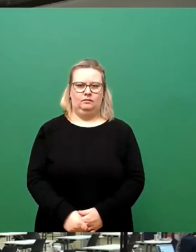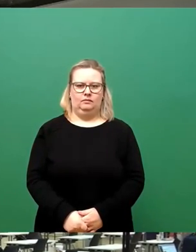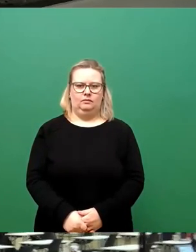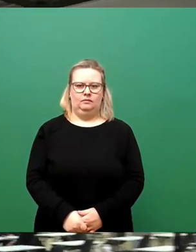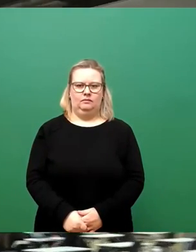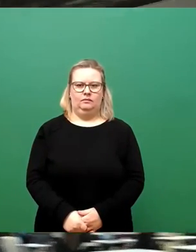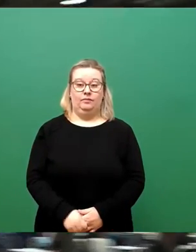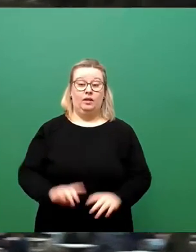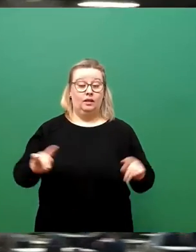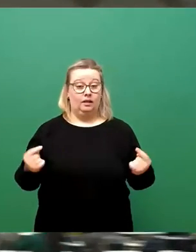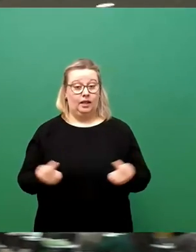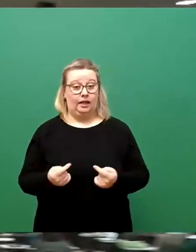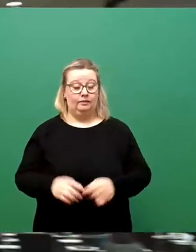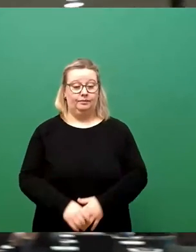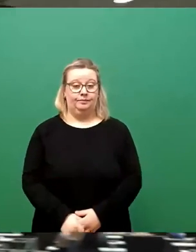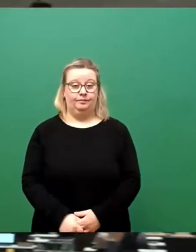Gegenstimmen?